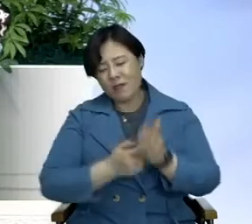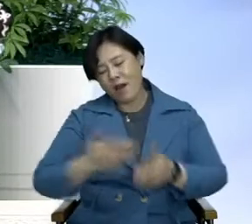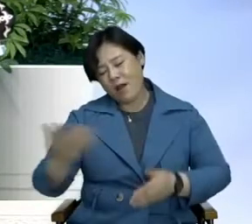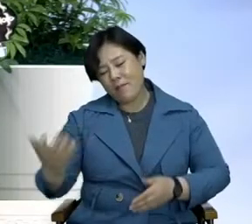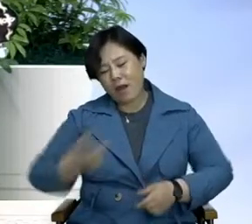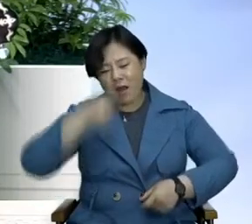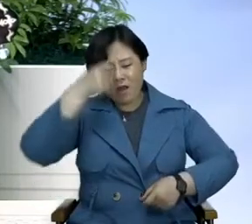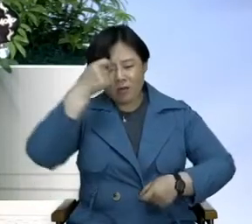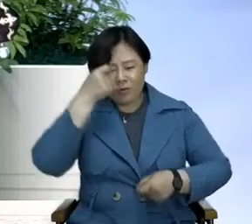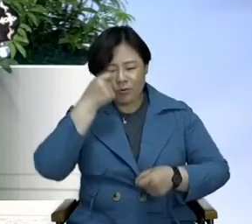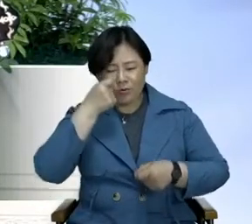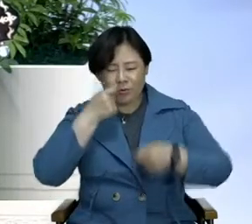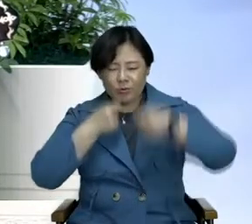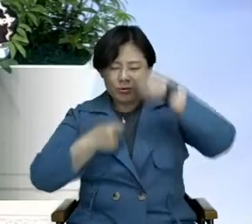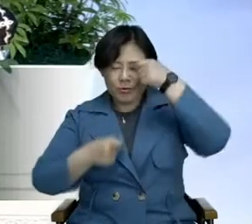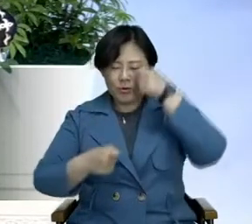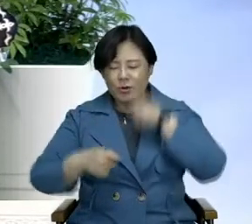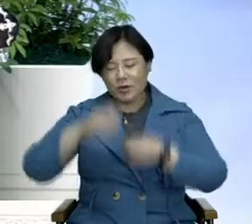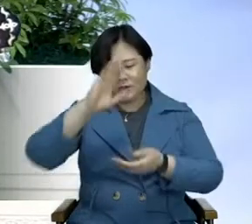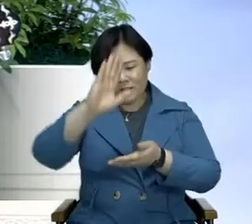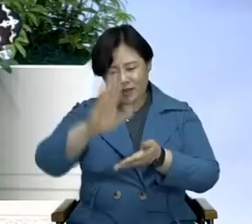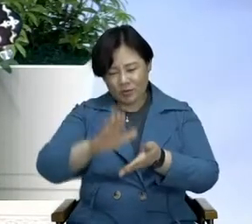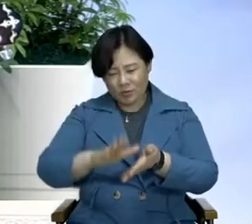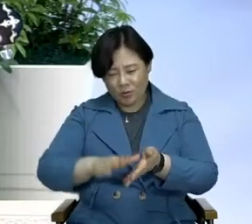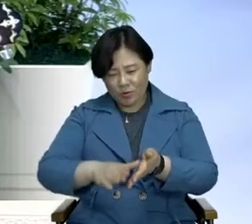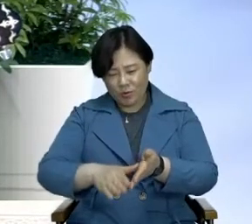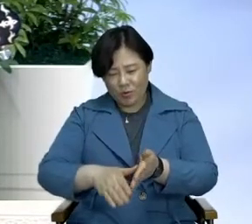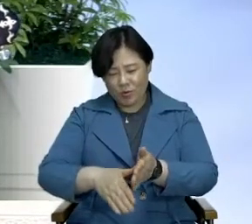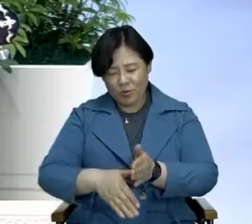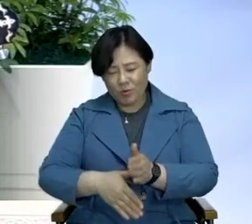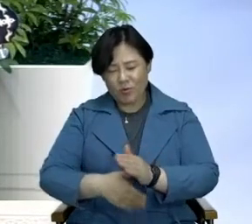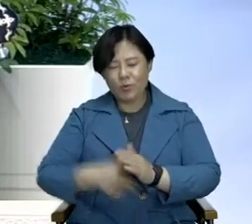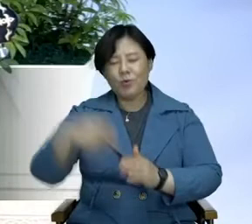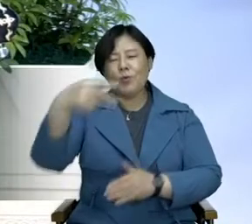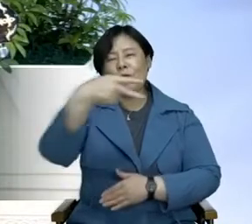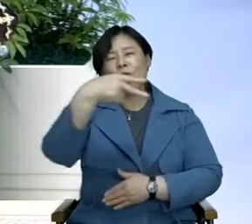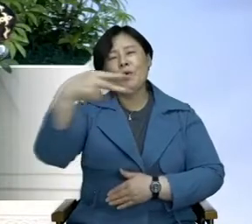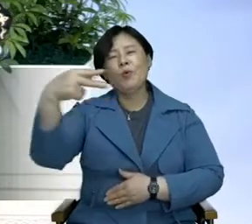마음 아파울 때도